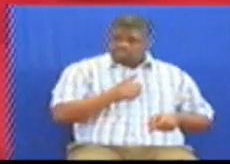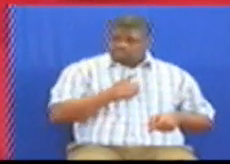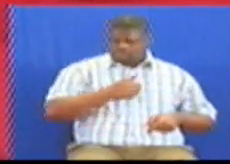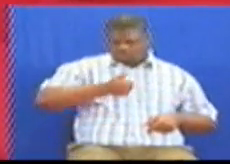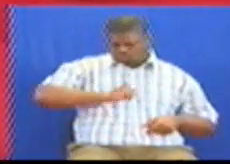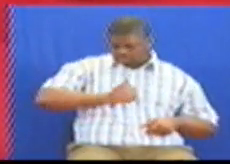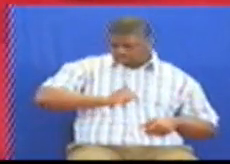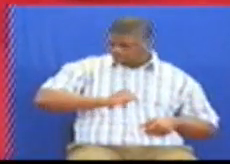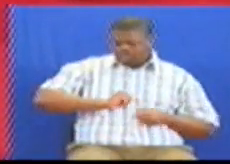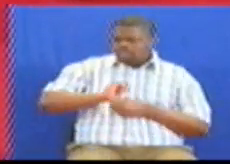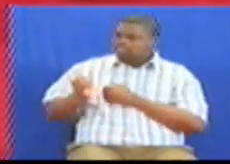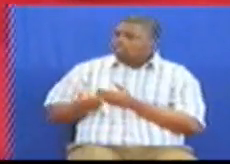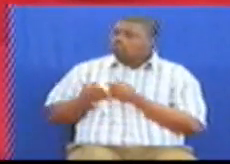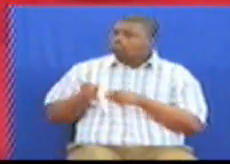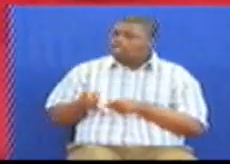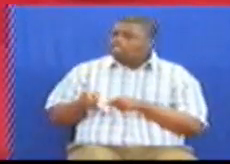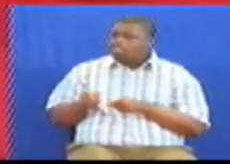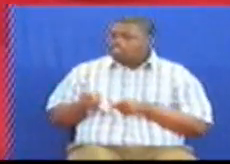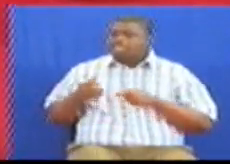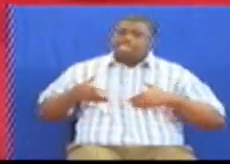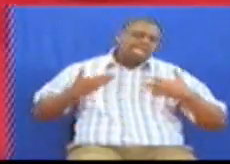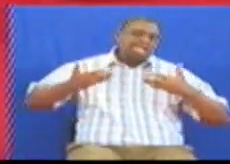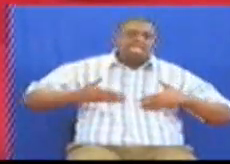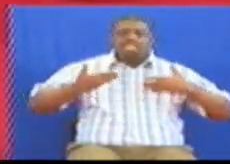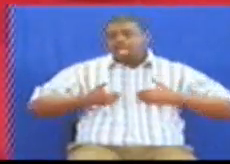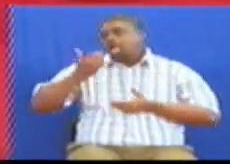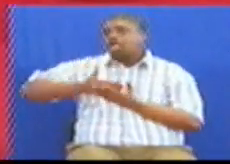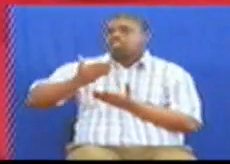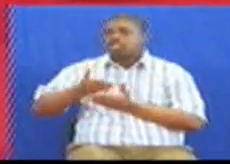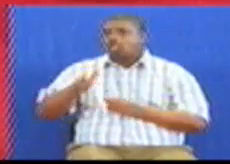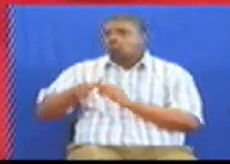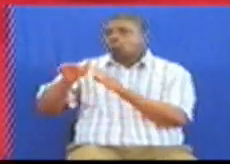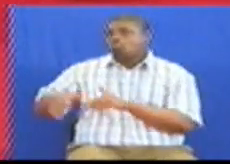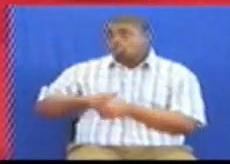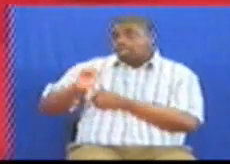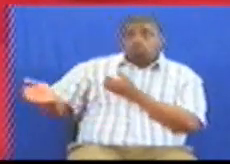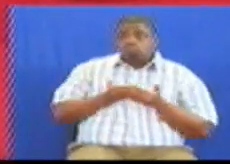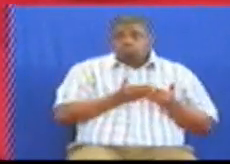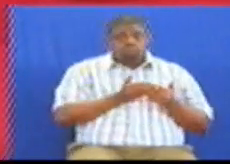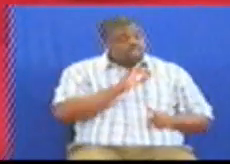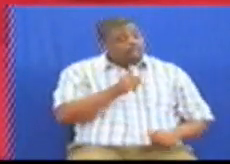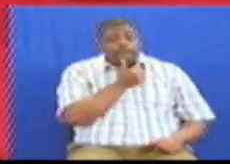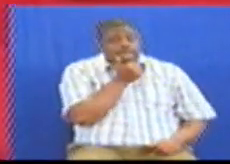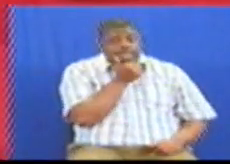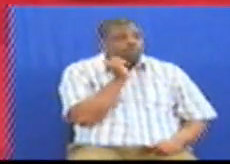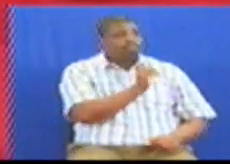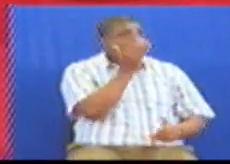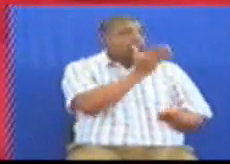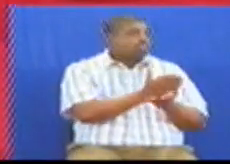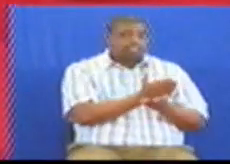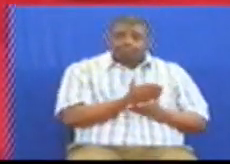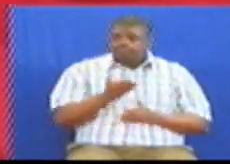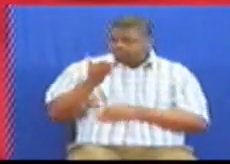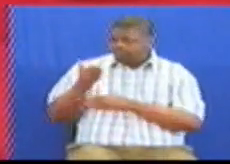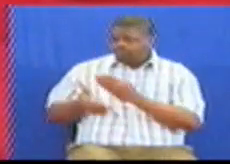kweli nitarudi pale mwemwele na hakika kabisa ubunge tayari. Kwa sababu jamani, tuambizane kweli, jengo hili kuondoka ni masikitiko